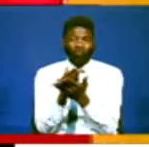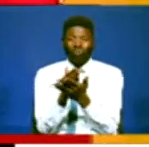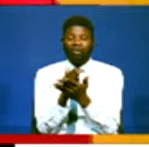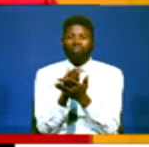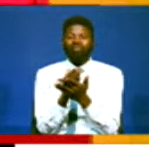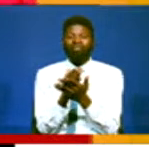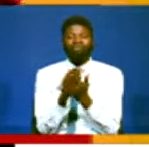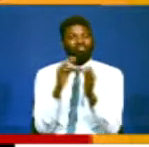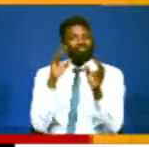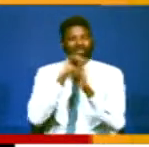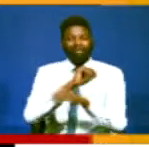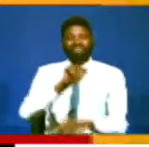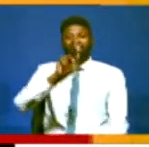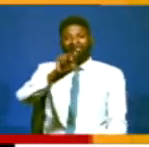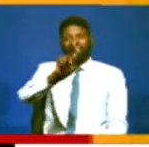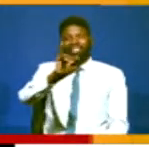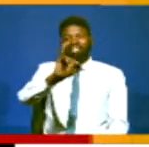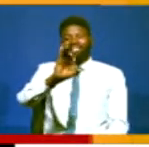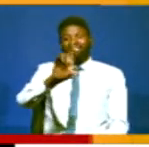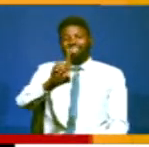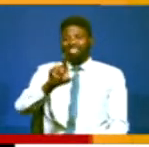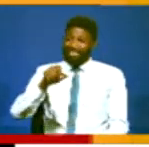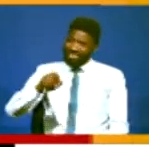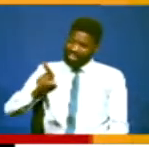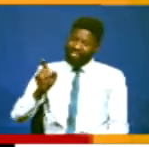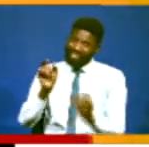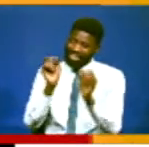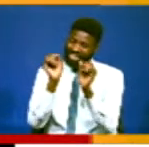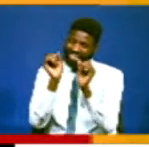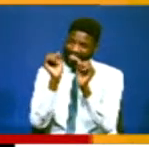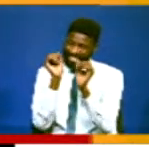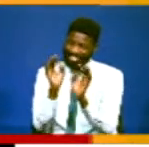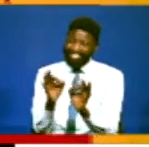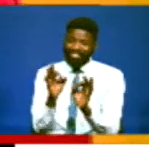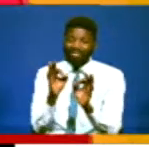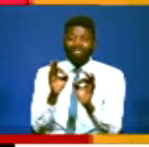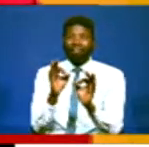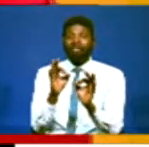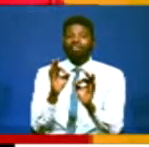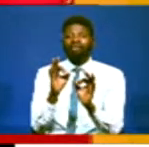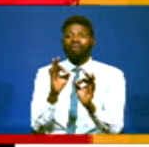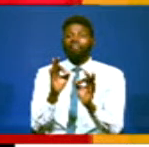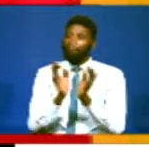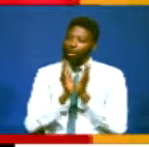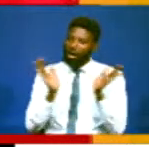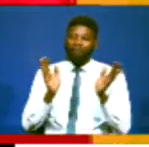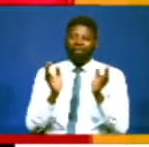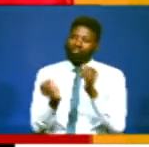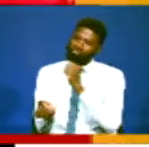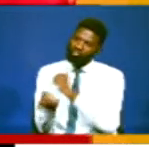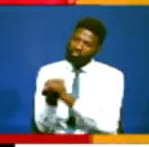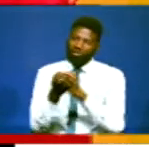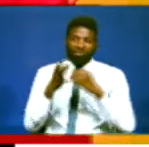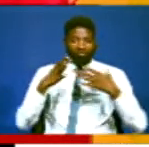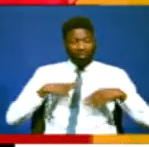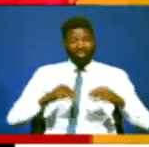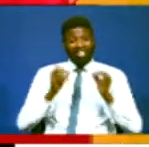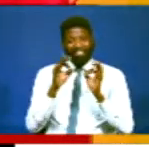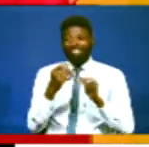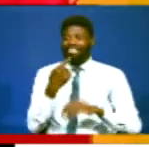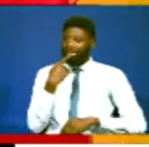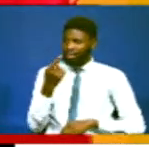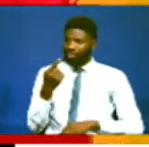KCD ingalikuja tu waziwazi ianze kuita watu kimakundi kiwaeleza, sababu kusema kwamba wanafunzi katika shule